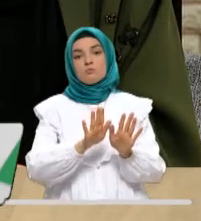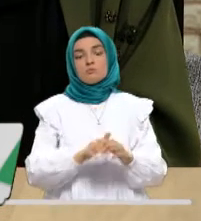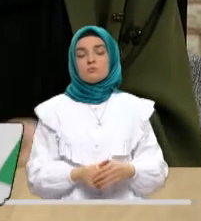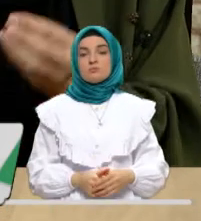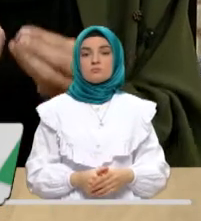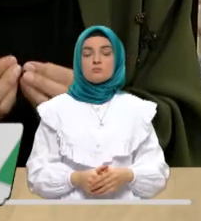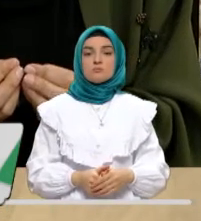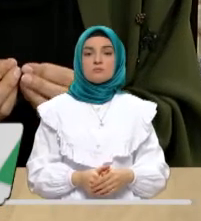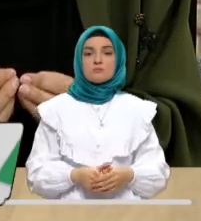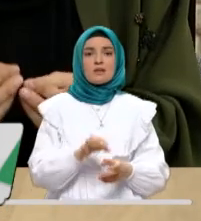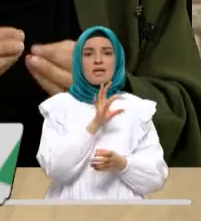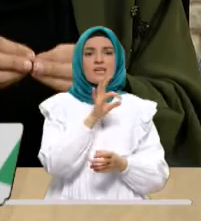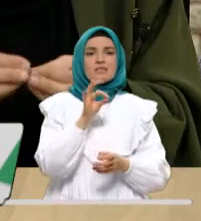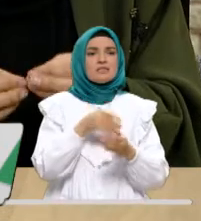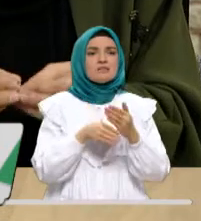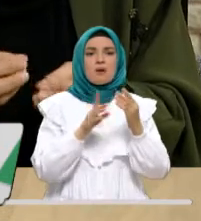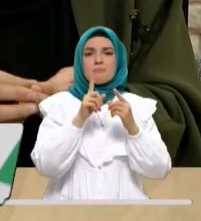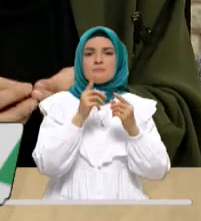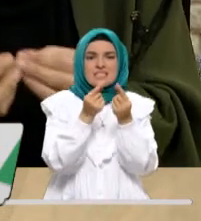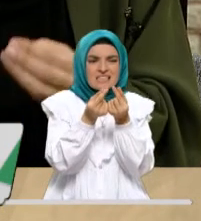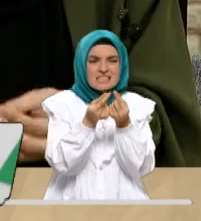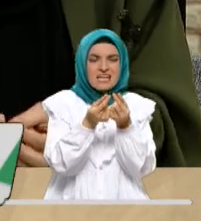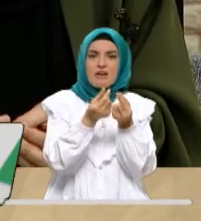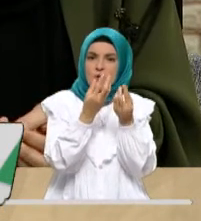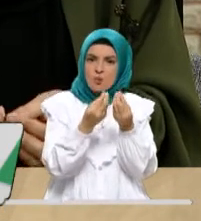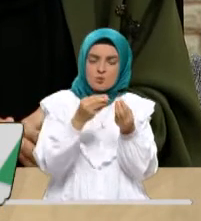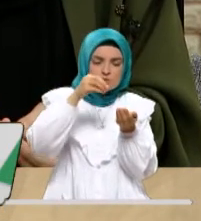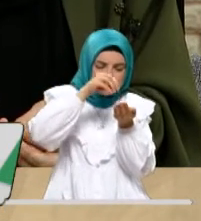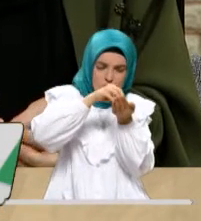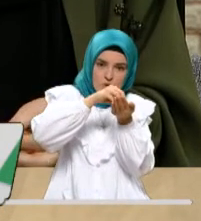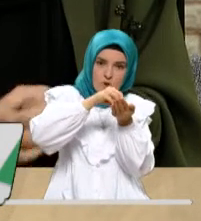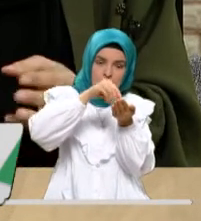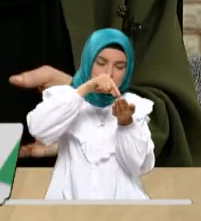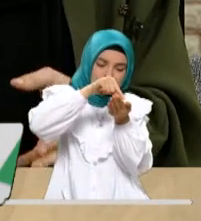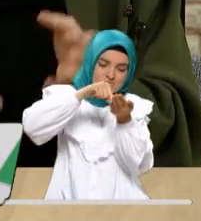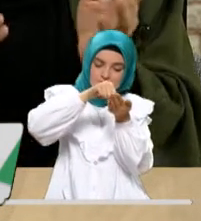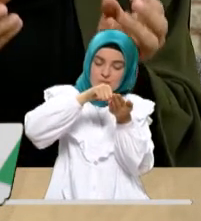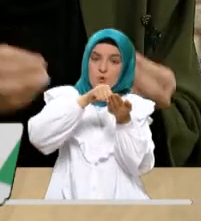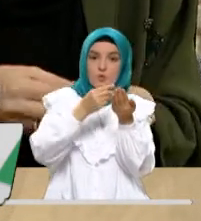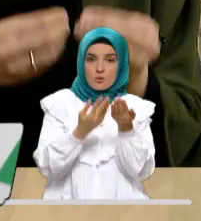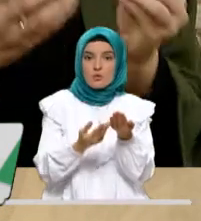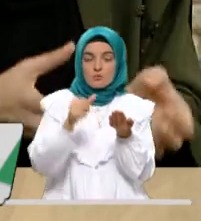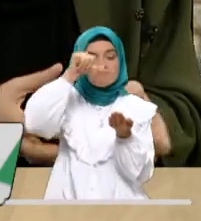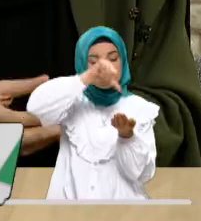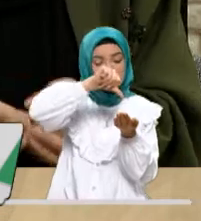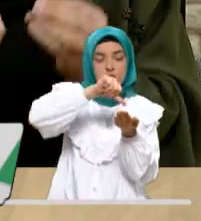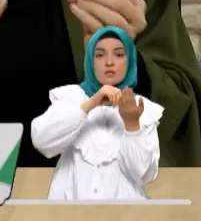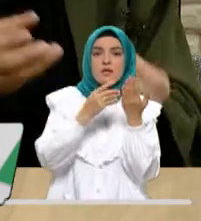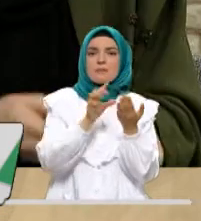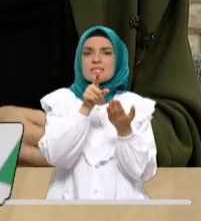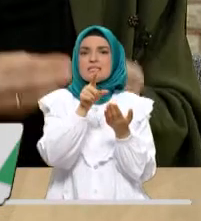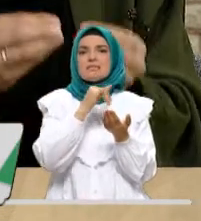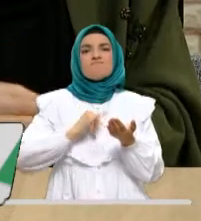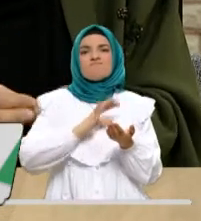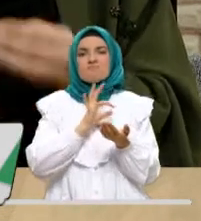için? Mesela hiç çıkmayan bir lekeniz olur, ne bileyim küçük bir yerine, evet, muamele edersiniz. Ne bileyim hani çok sizi rahatsız